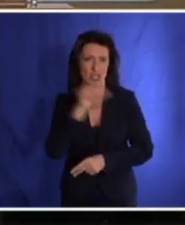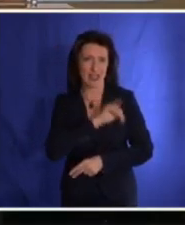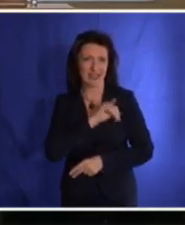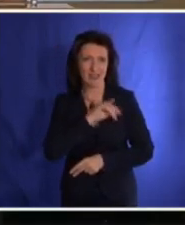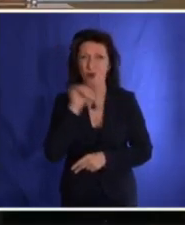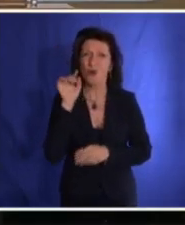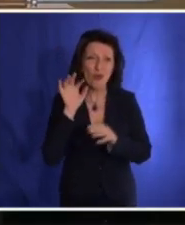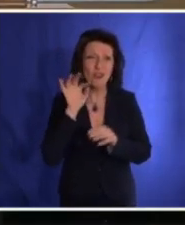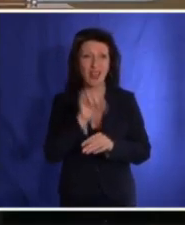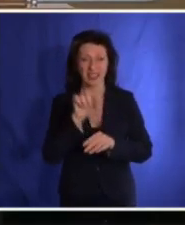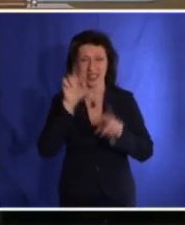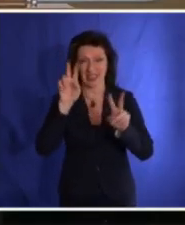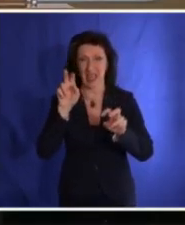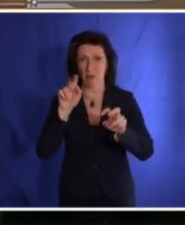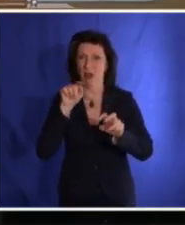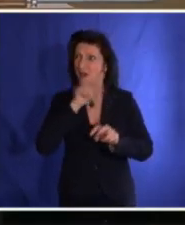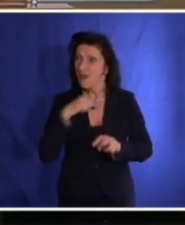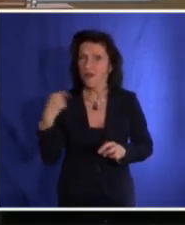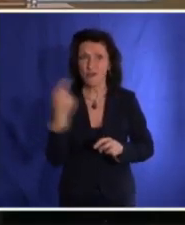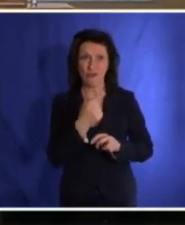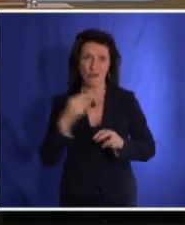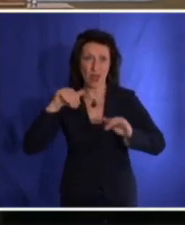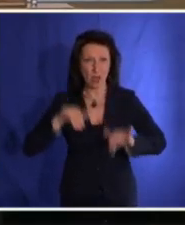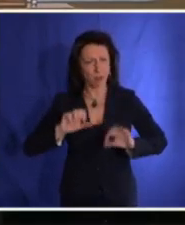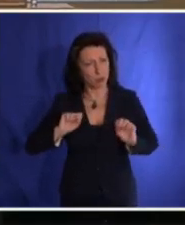wir uns stark machen, liebe Freunde.